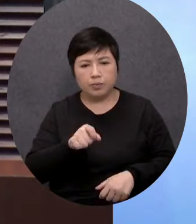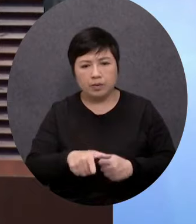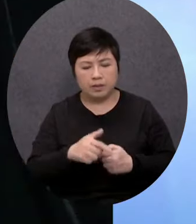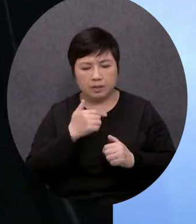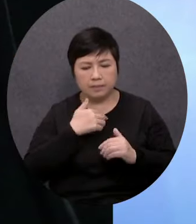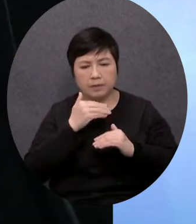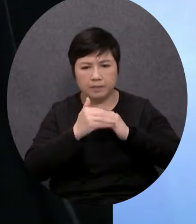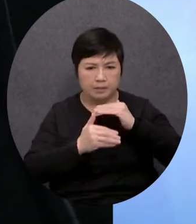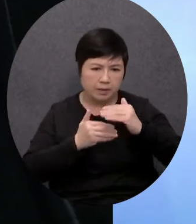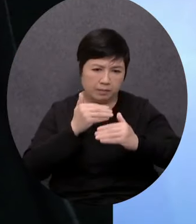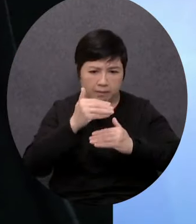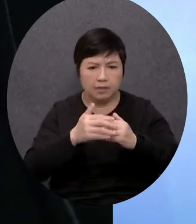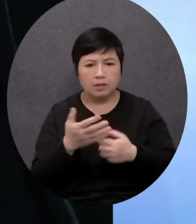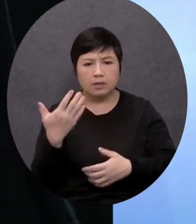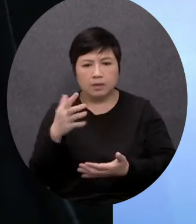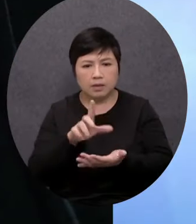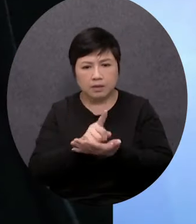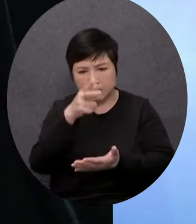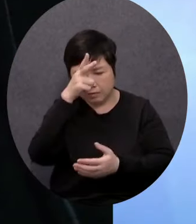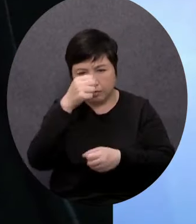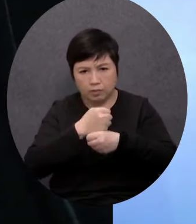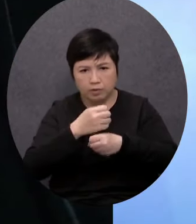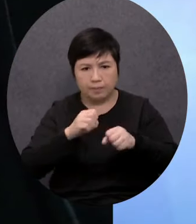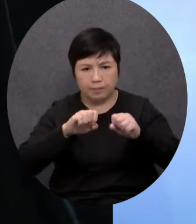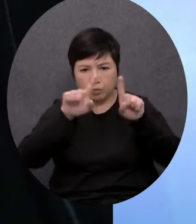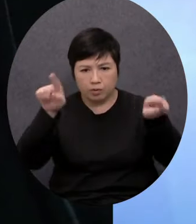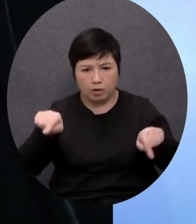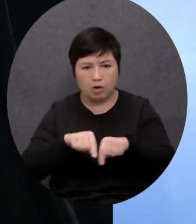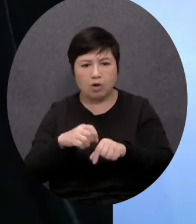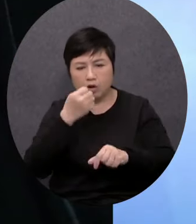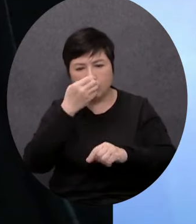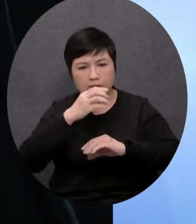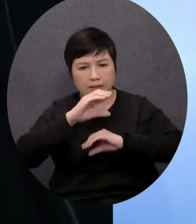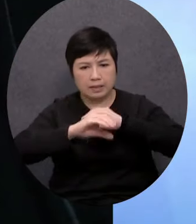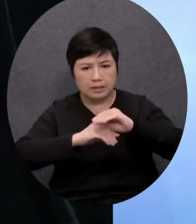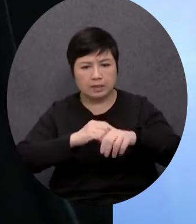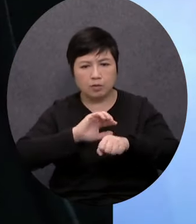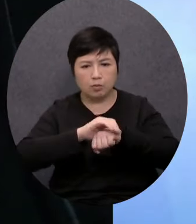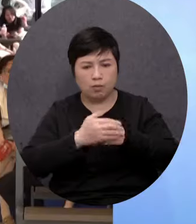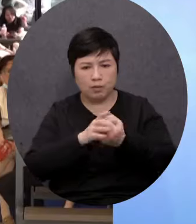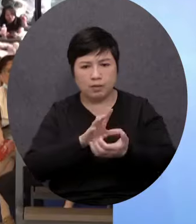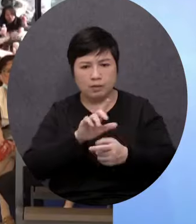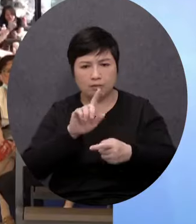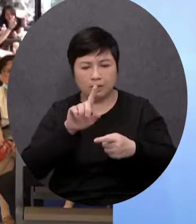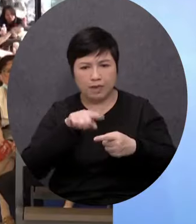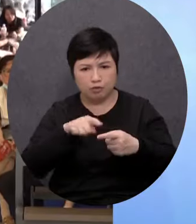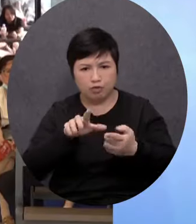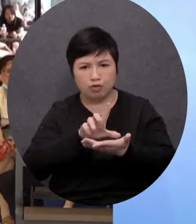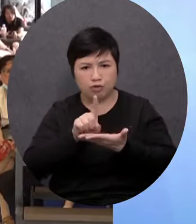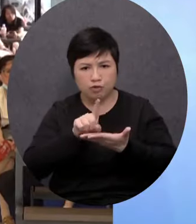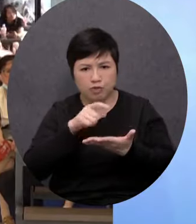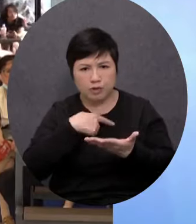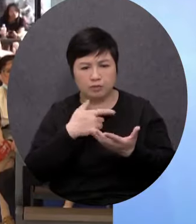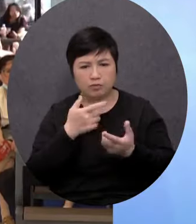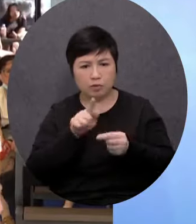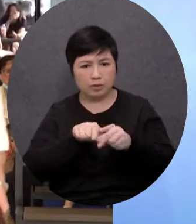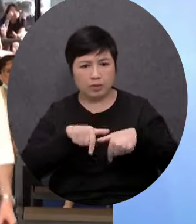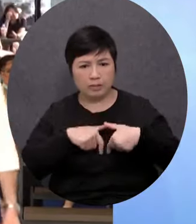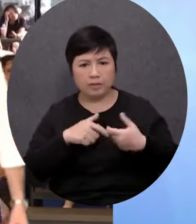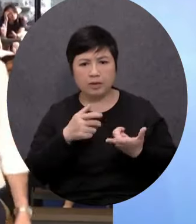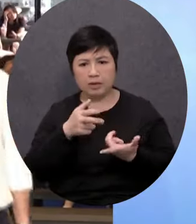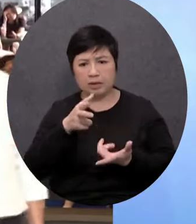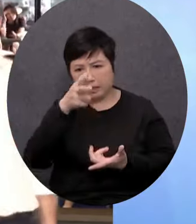漸進。 去年施政報告提出要建設香港成為國際專上教育樞紐，包括會擴大政府資助專